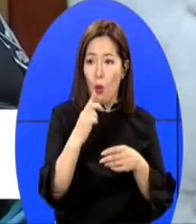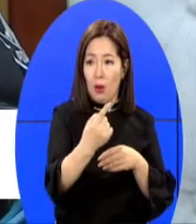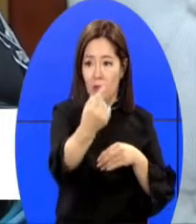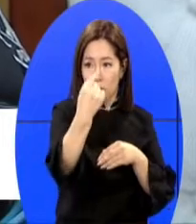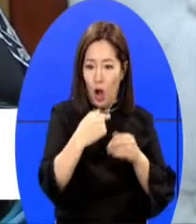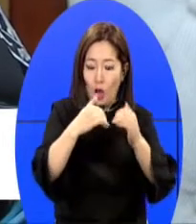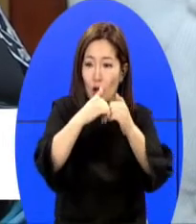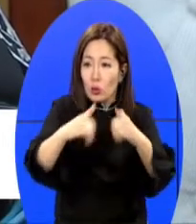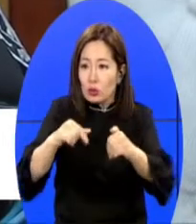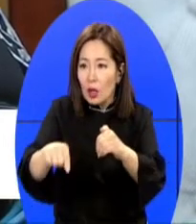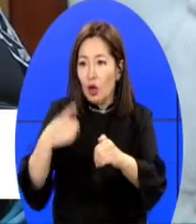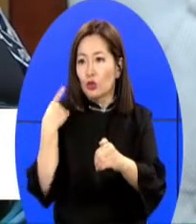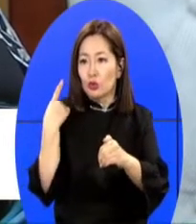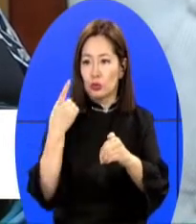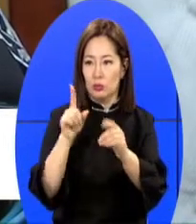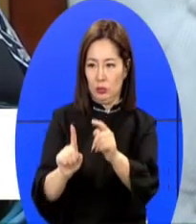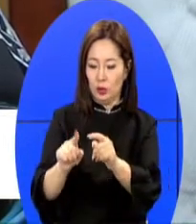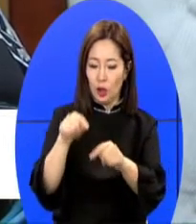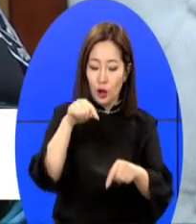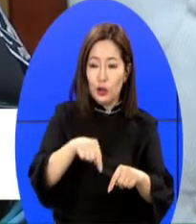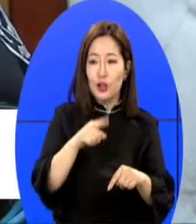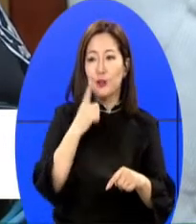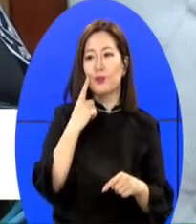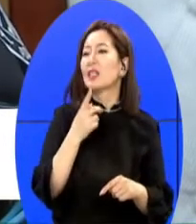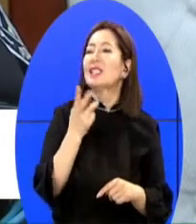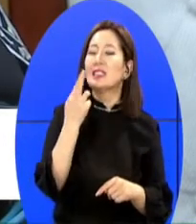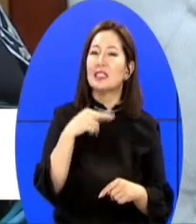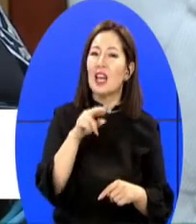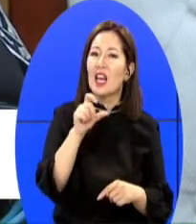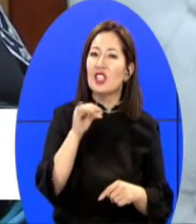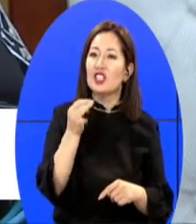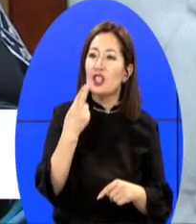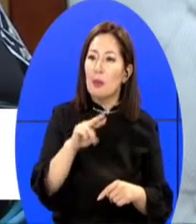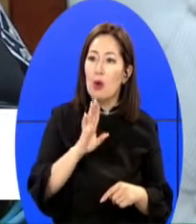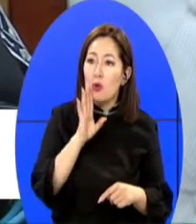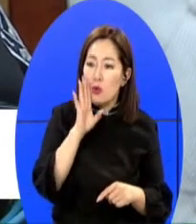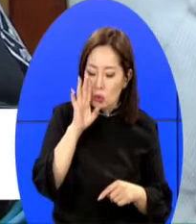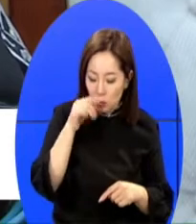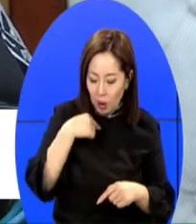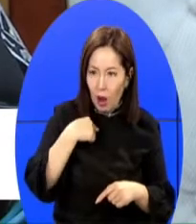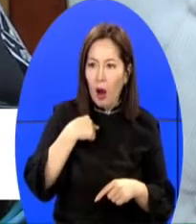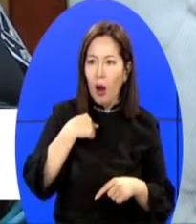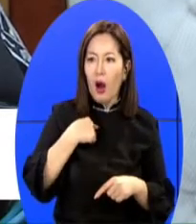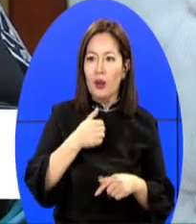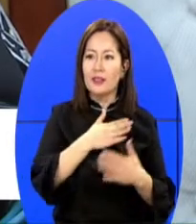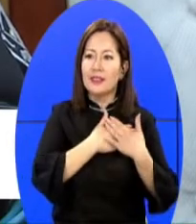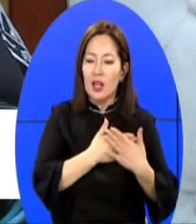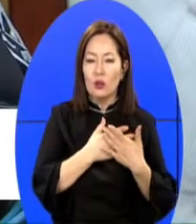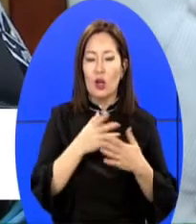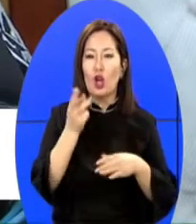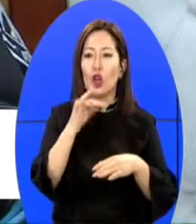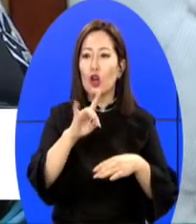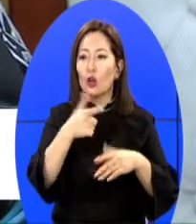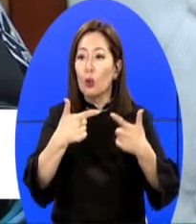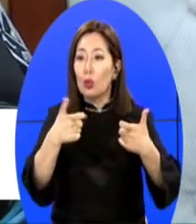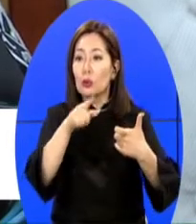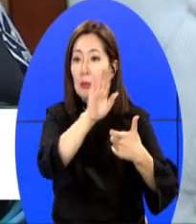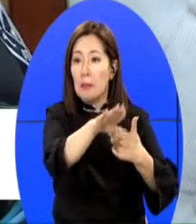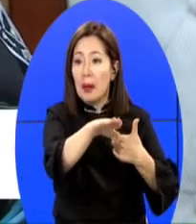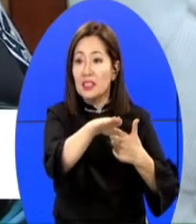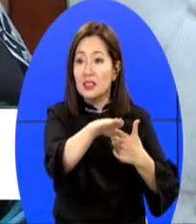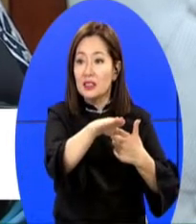асуудал. За Дижитма гэдэг нь бол өнөөдөр өглөө энийг мэдээд өөрөө сайн дураараа Дорногов аймгийн төвдөр буудалд байж байгаа өөрөө сайн